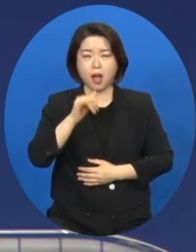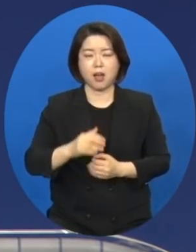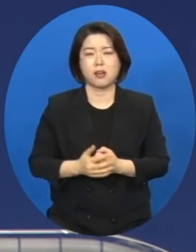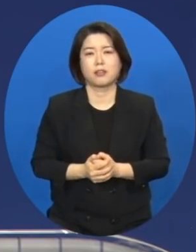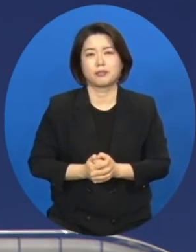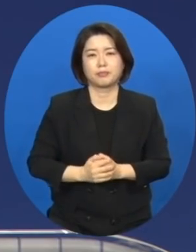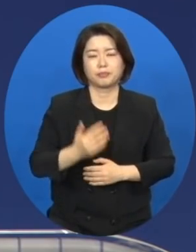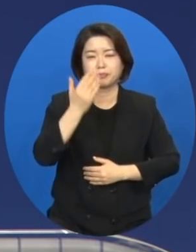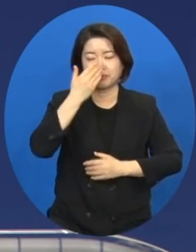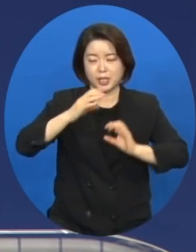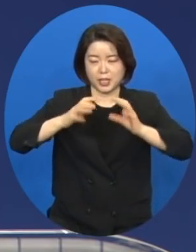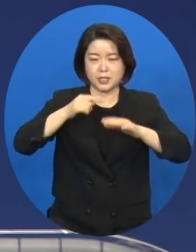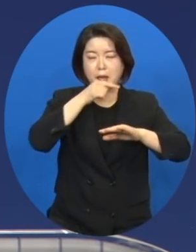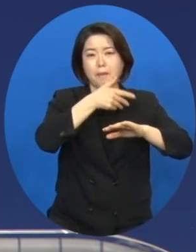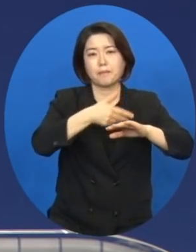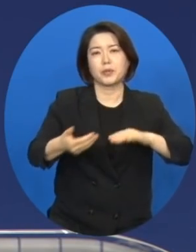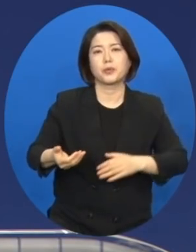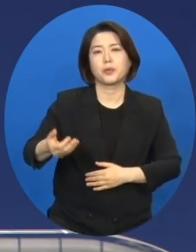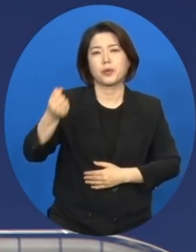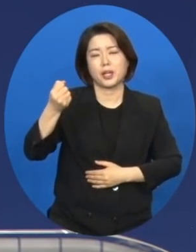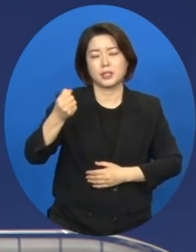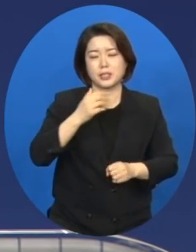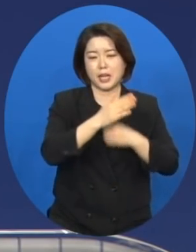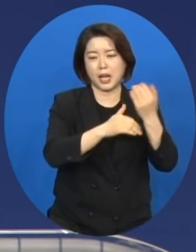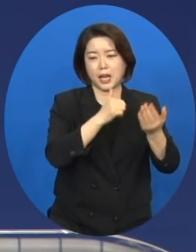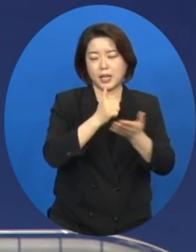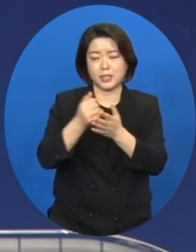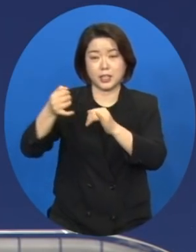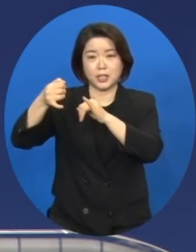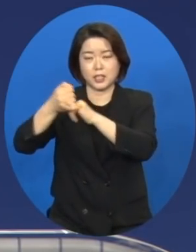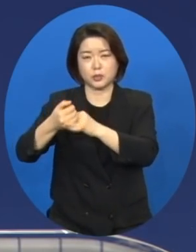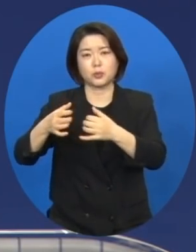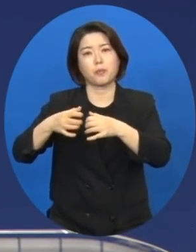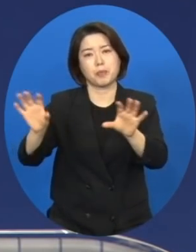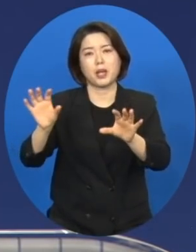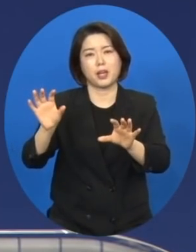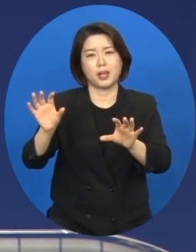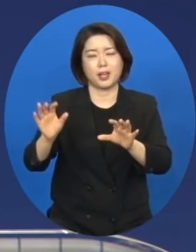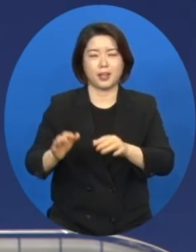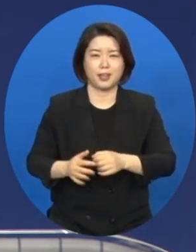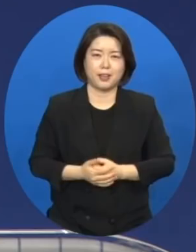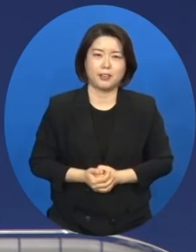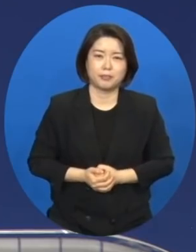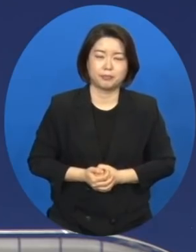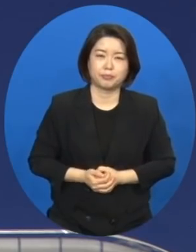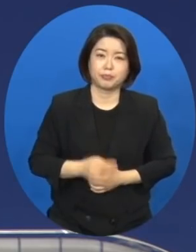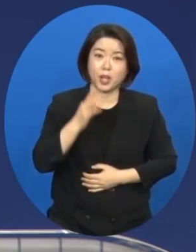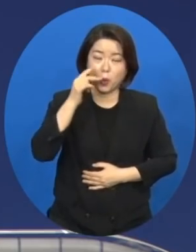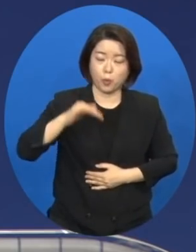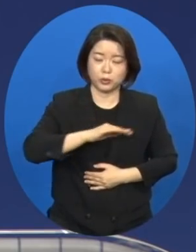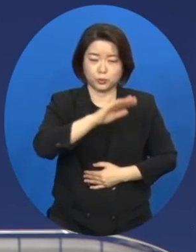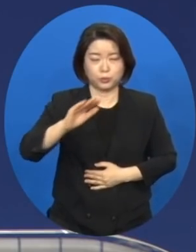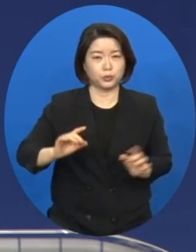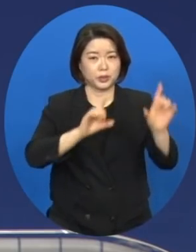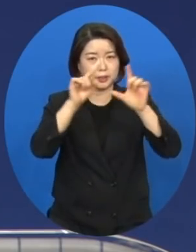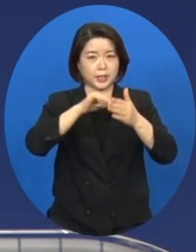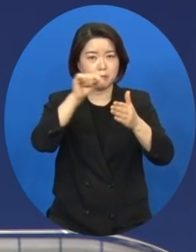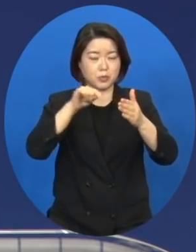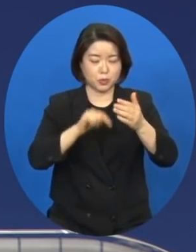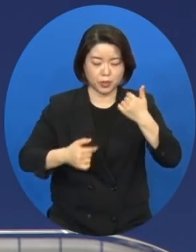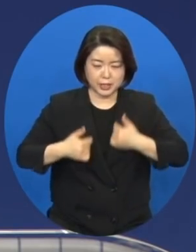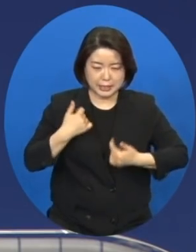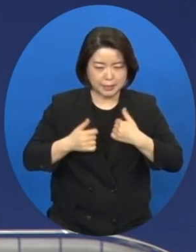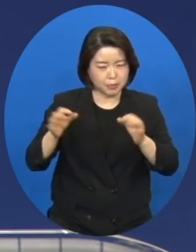이스라엘이 피로 맺은 하나님과의 혼인 언약을 깨버렸다는 겁니다. 혹시 우리 삶의 기쁨이 사라진